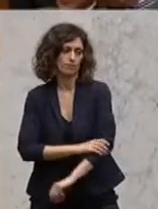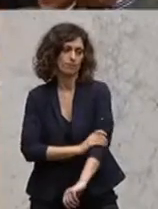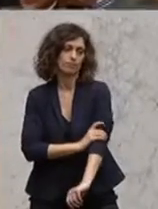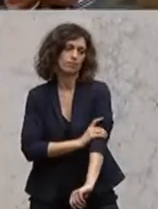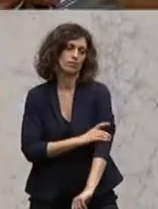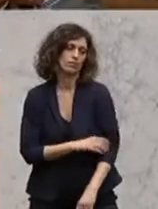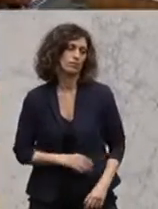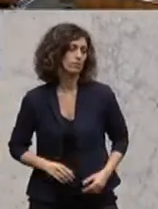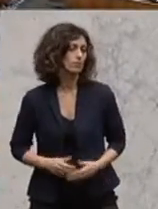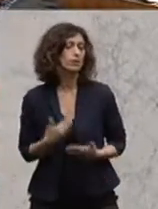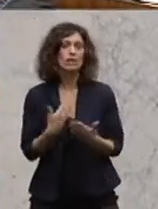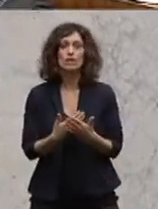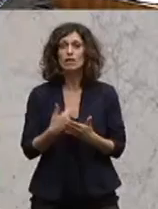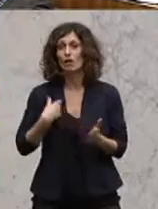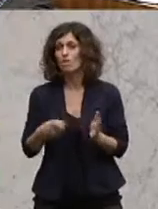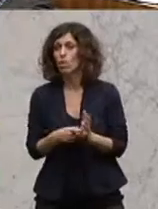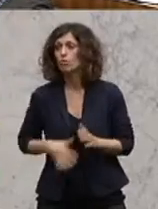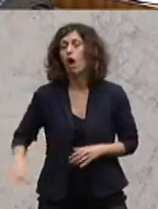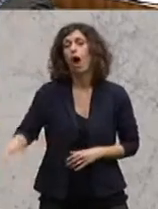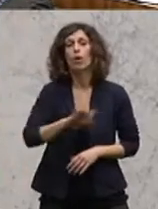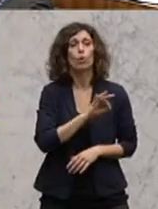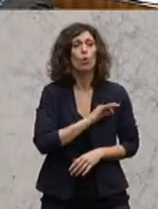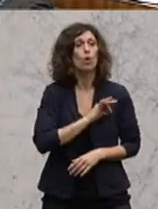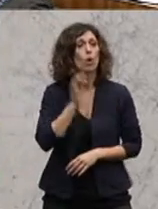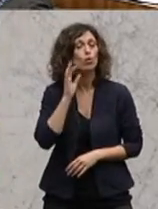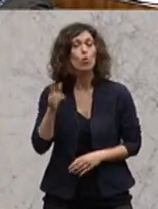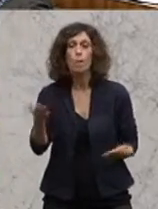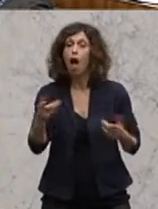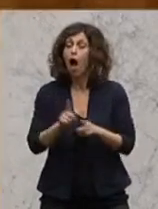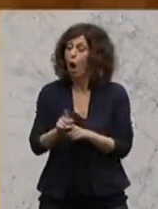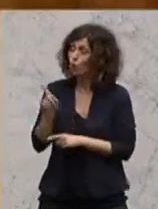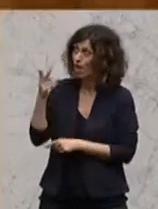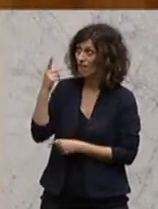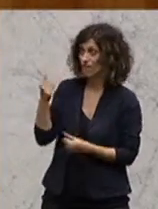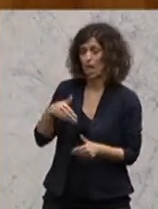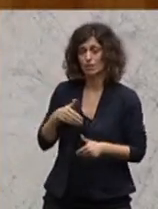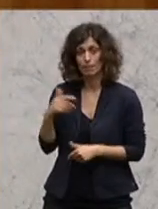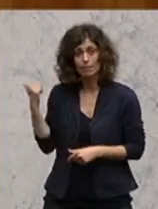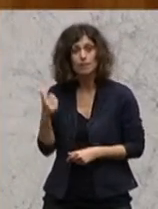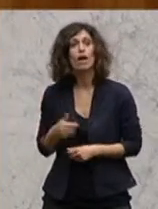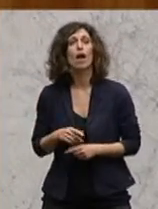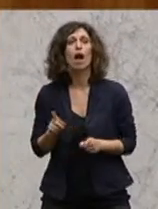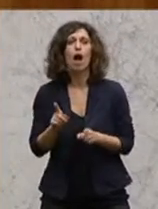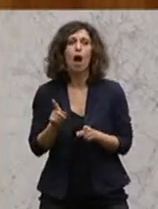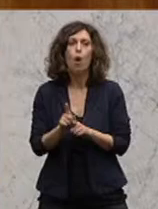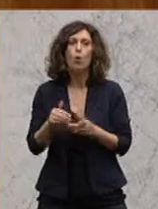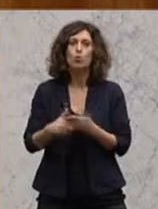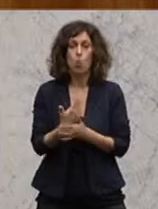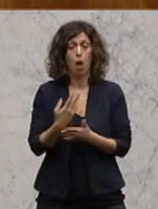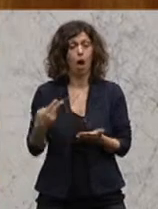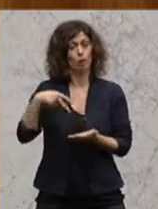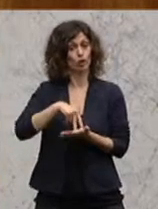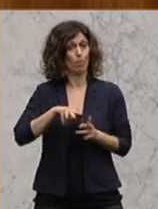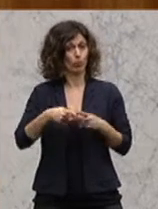Ich fordere daher alle Kolleginnen und Kollegen noch einmal auf Sie, Herr Finanzminister, auch die neu aufgestellte